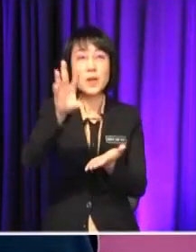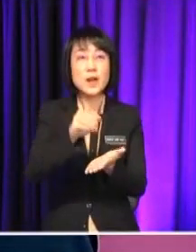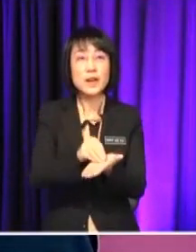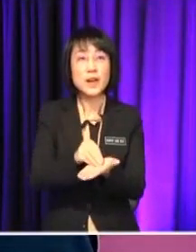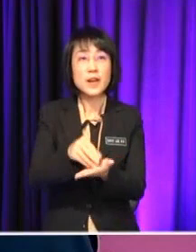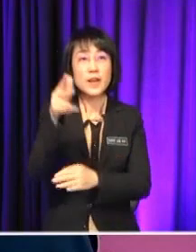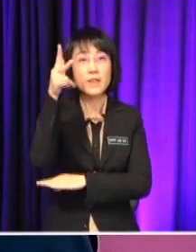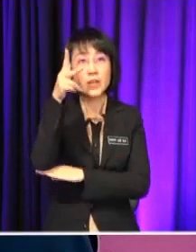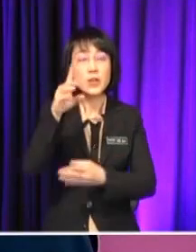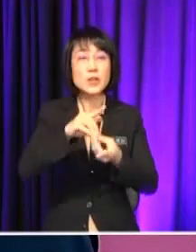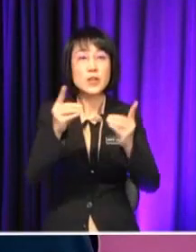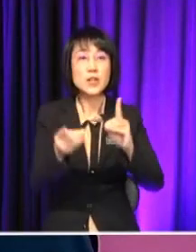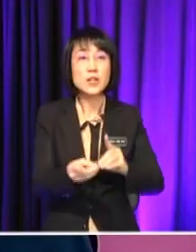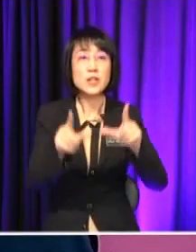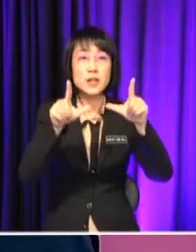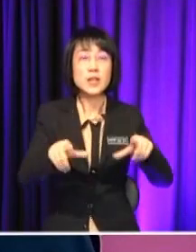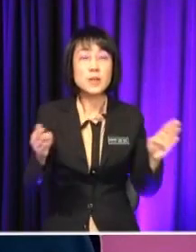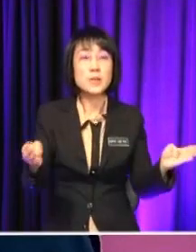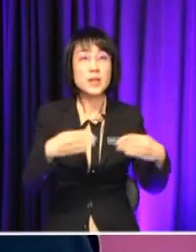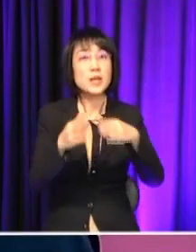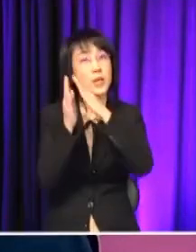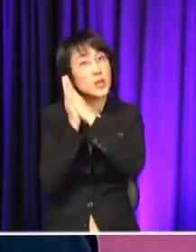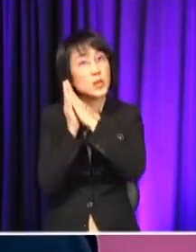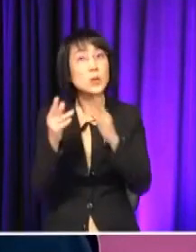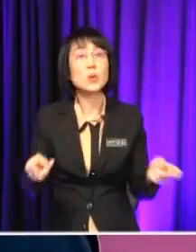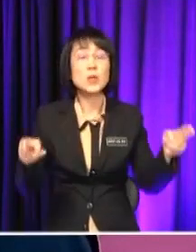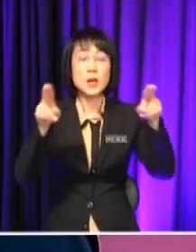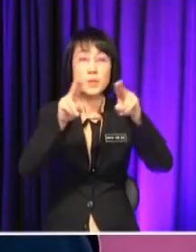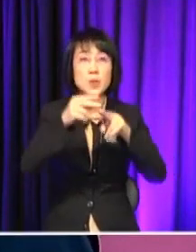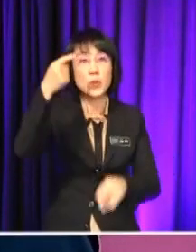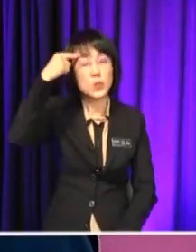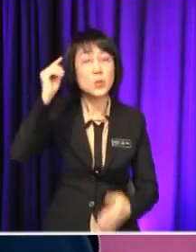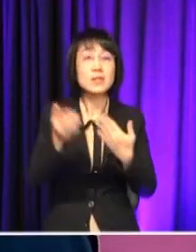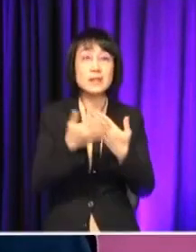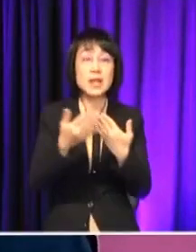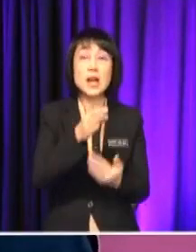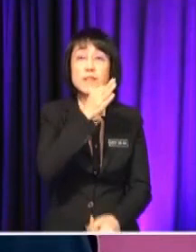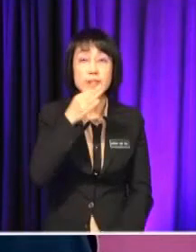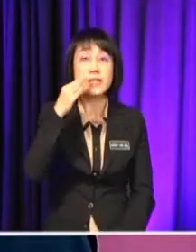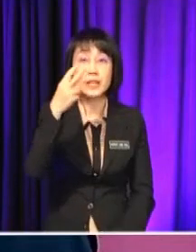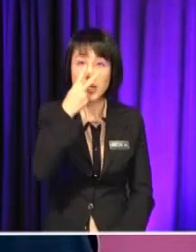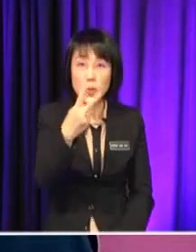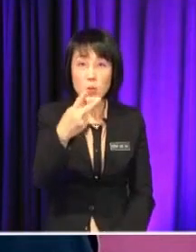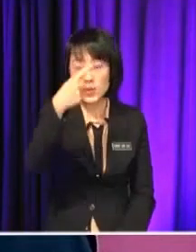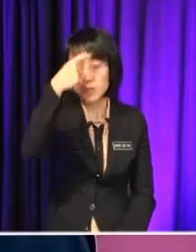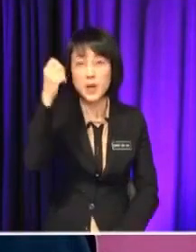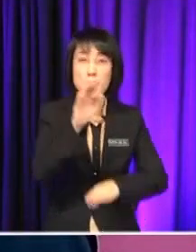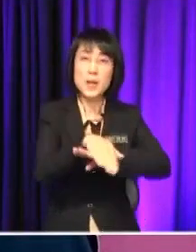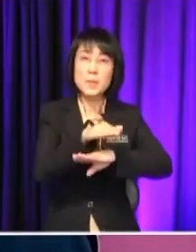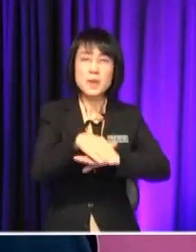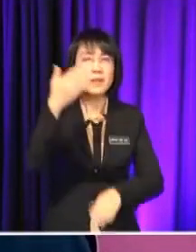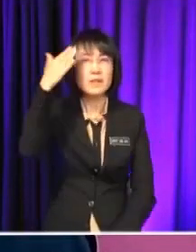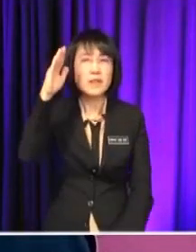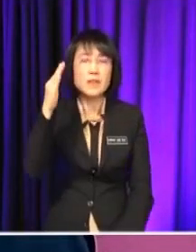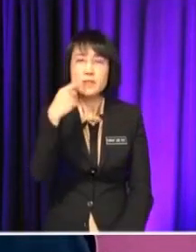vvl tak di bagian bilik utama mungkin untuk pemantauan Oke kita di malam-malam kita tak tahu siapa datang pencurobohan kita boleh